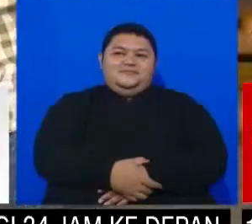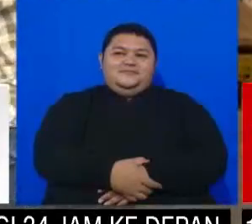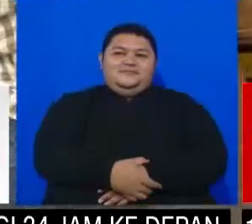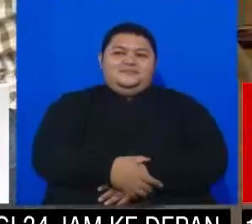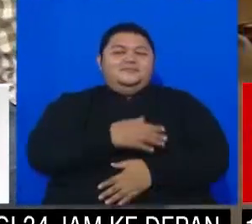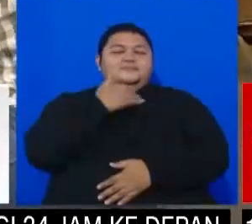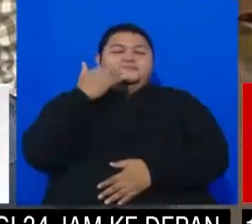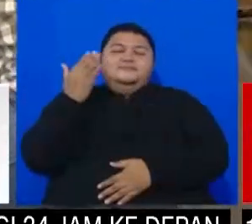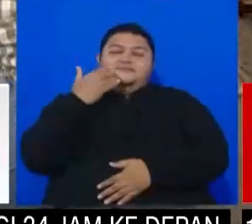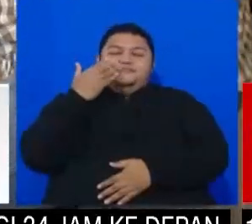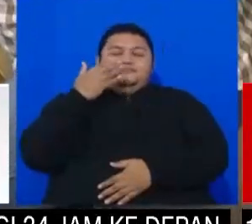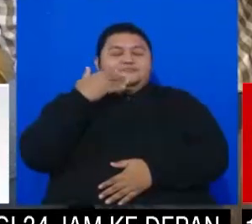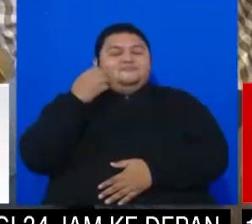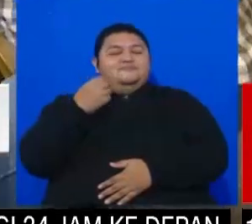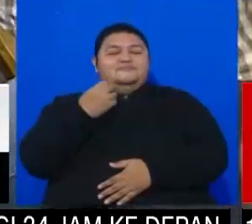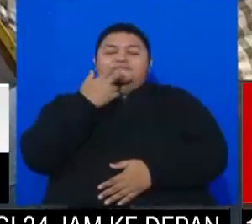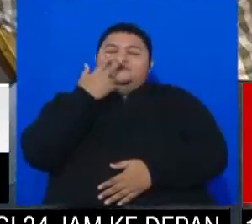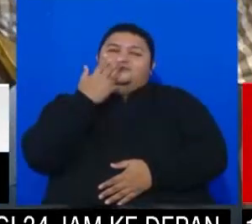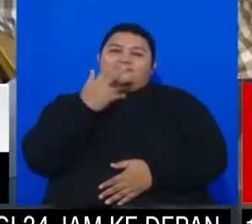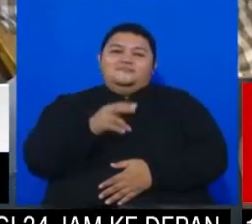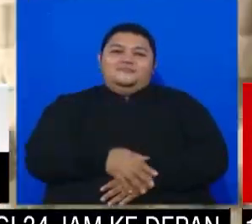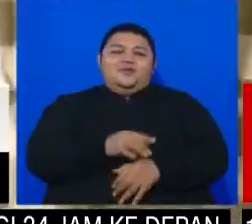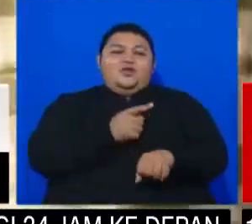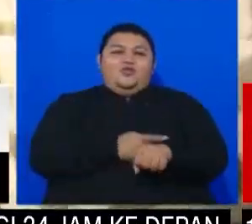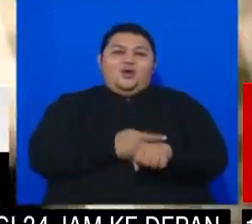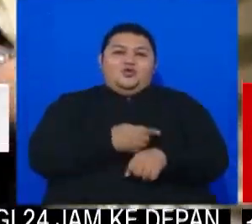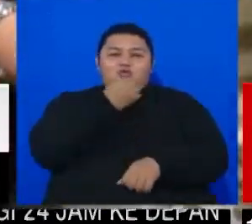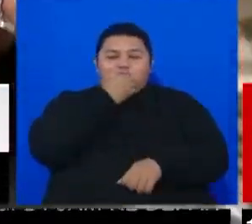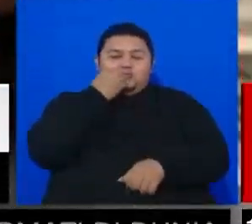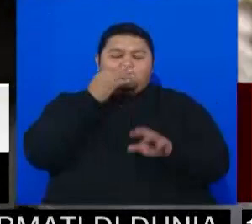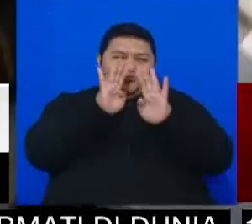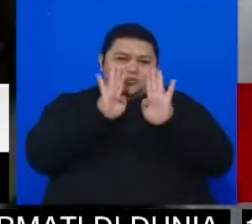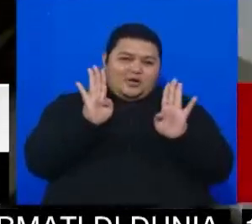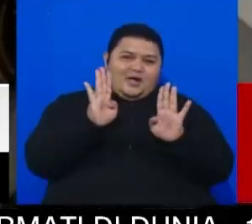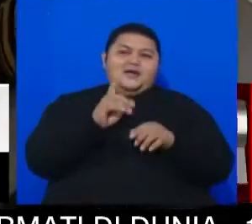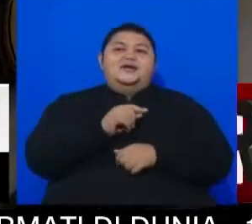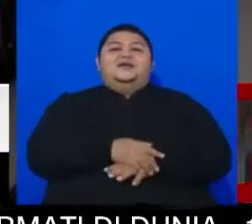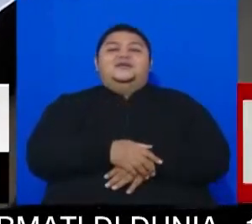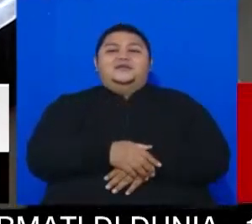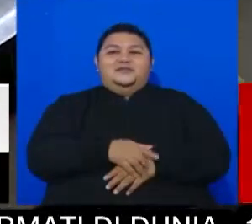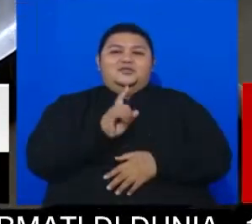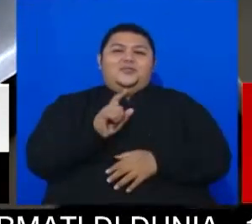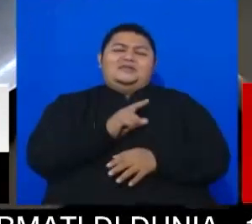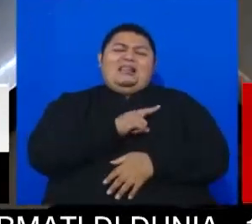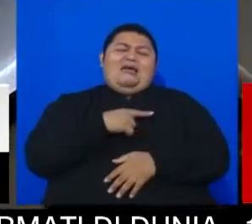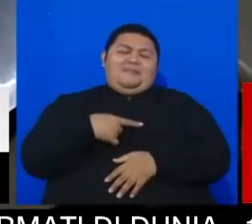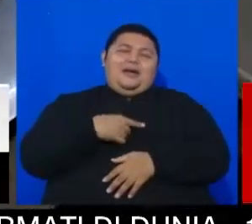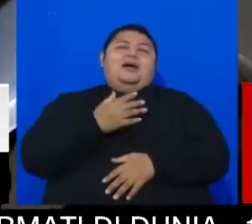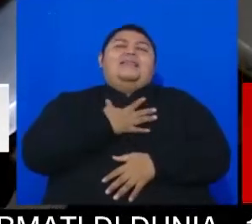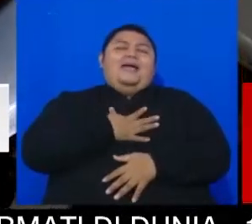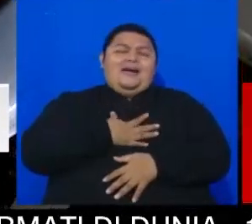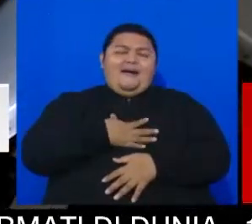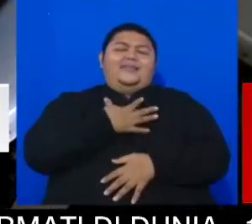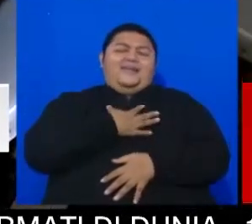harum wangi rempah begitu menggugah selera. Padahal waktu berbuka masih lama. Duh, tahan, tahan. Sekarang